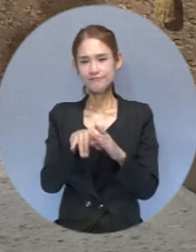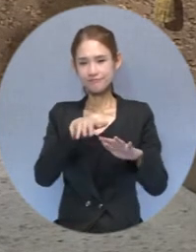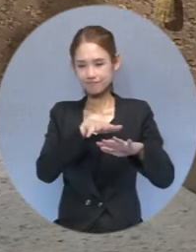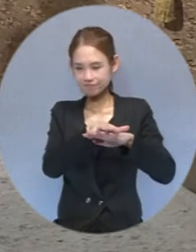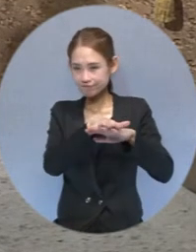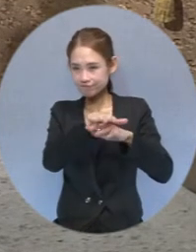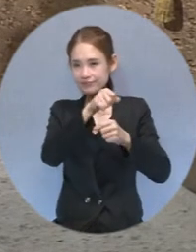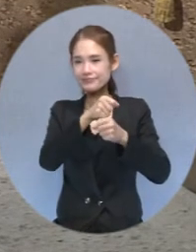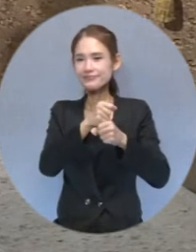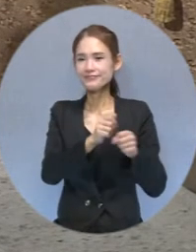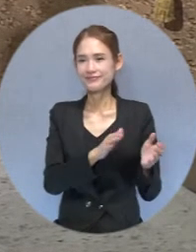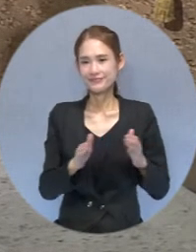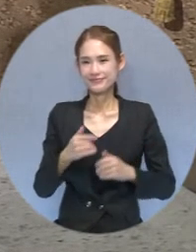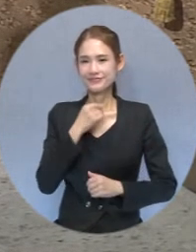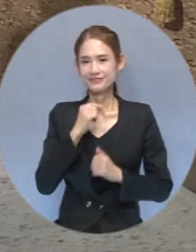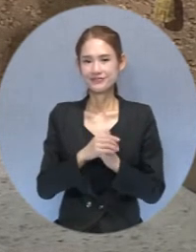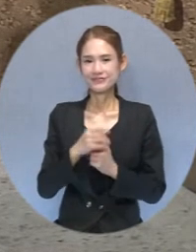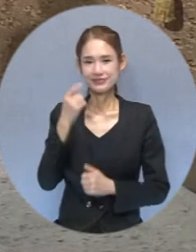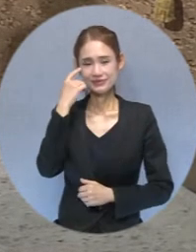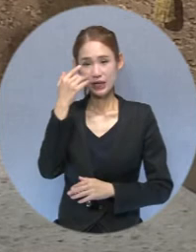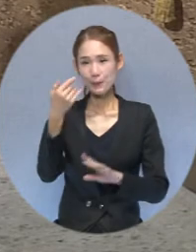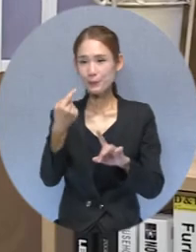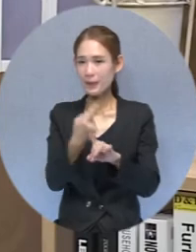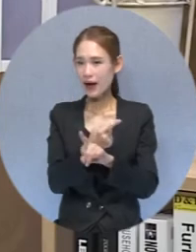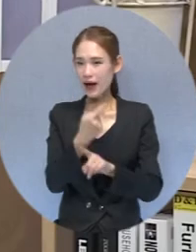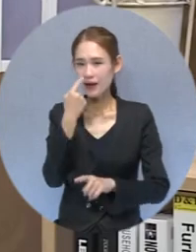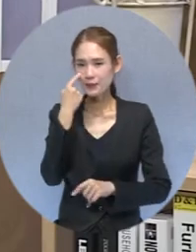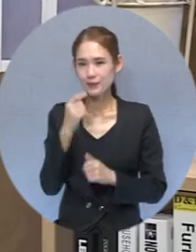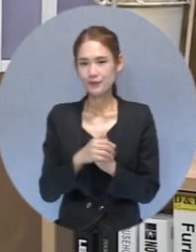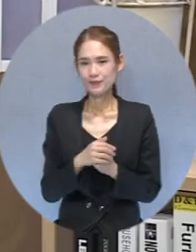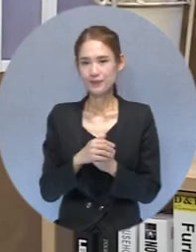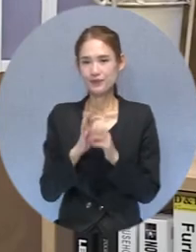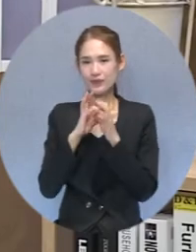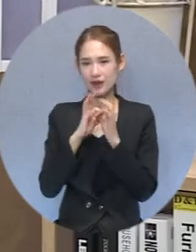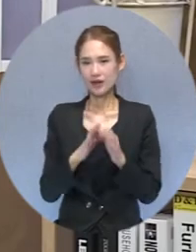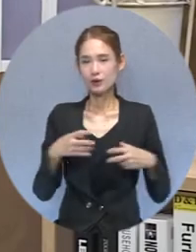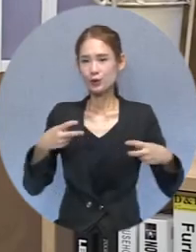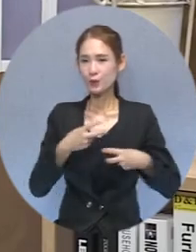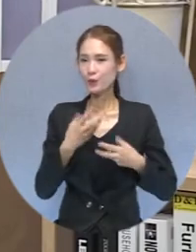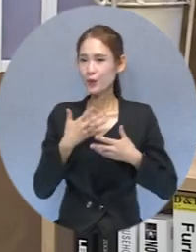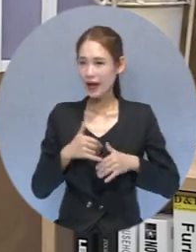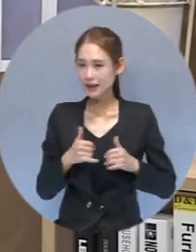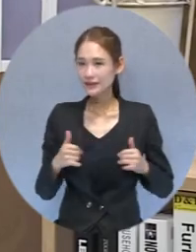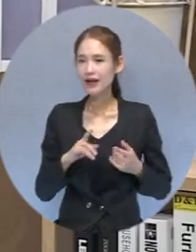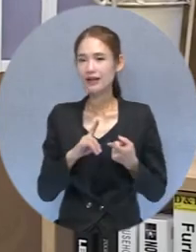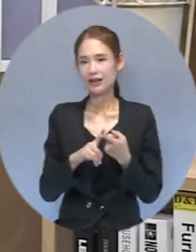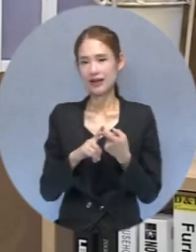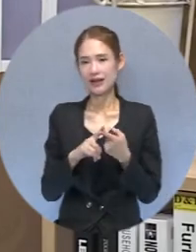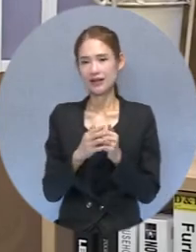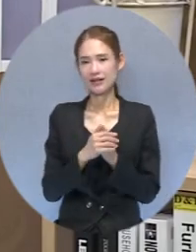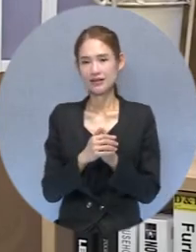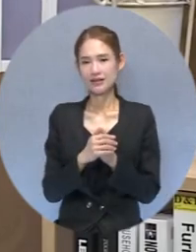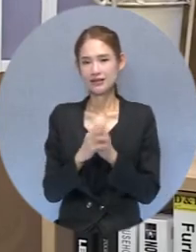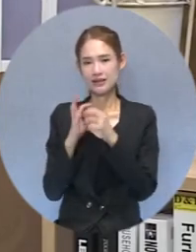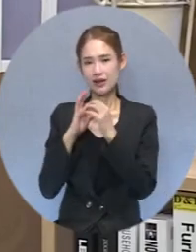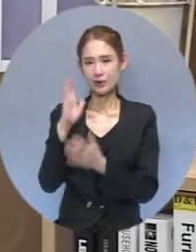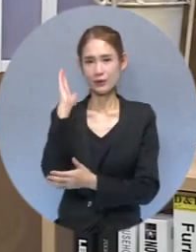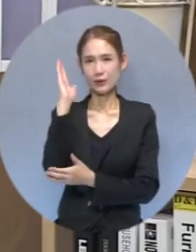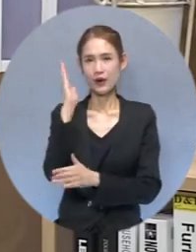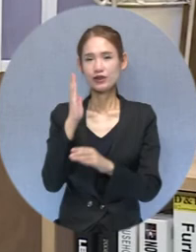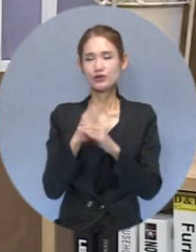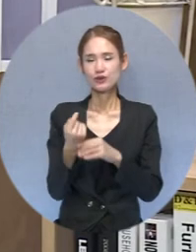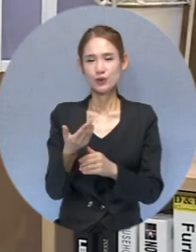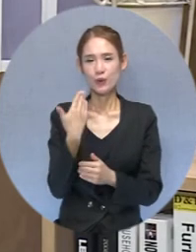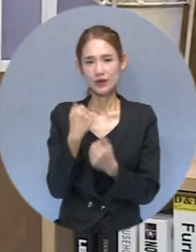됐으면 좋겠습니다. 그럼 이제 질문을 좀 바꿔서요. 또 저희가 계속해서 이런 교통 약자분들에 대한 얘기를 이어가고 있는데 네. 또 앞서서 잠시